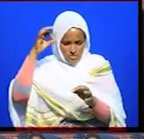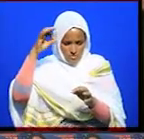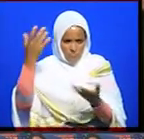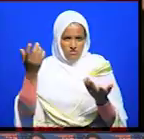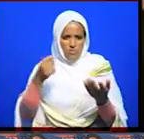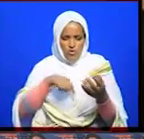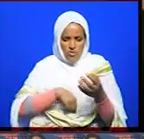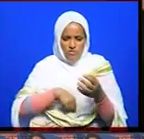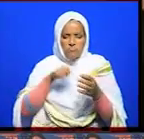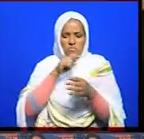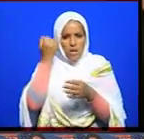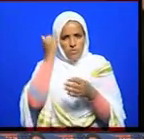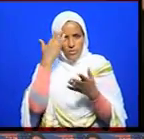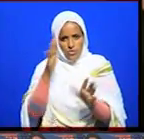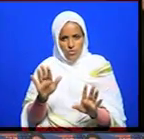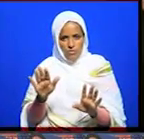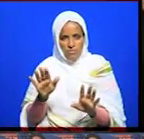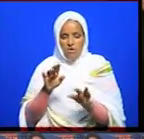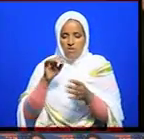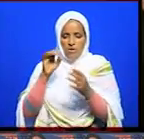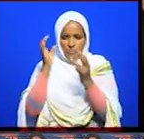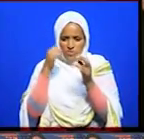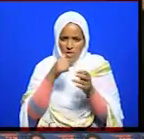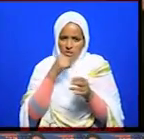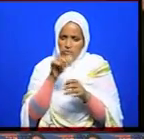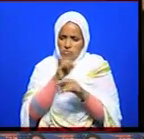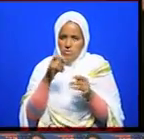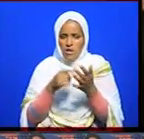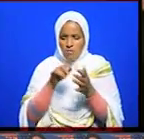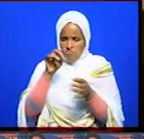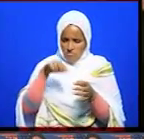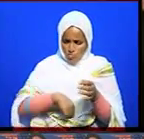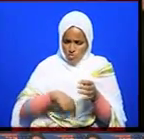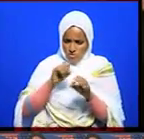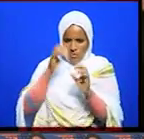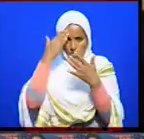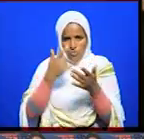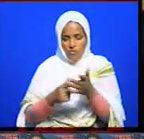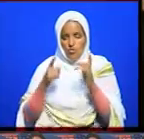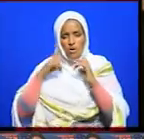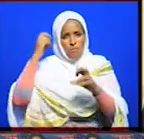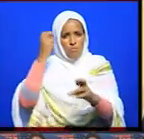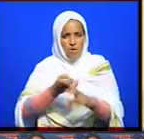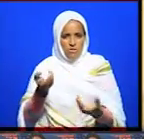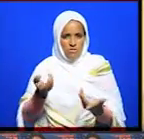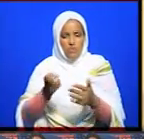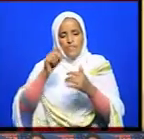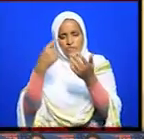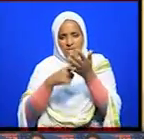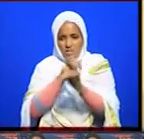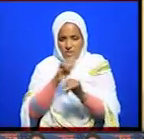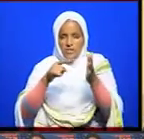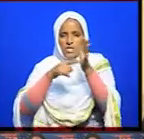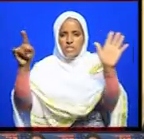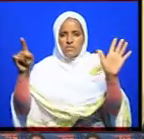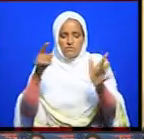ራስ ምታት ነው የሚሆነው ሆዱ ምን እንዳሰበ አይታወቅምና የማያነቧት ሚስት ምን እንዳሰበች ሳትታወቅ የምትኖር ከሆነ አስቸጋሪም ስለሚሆን